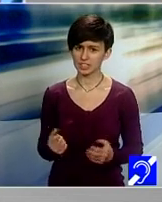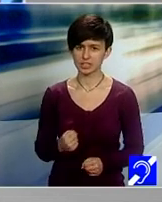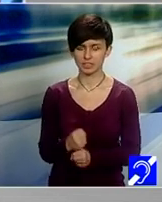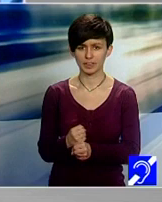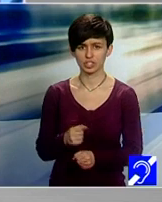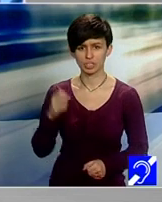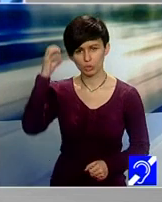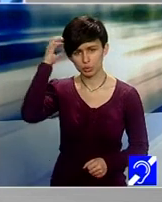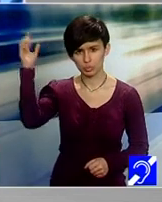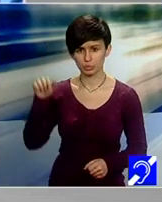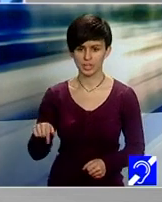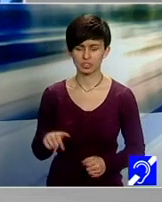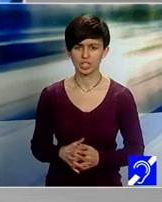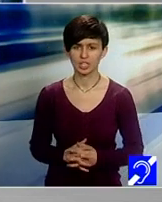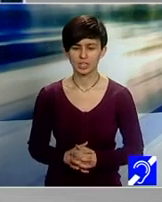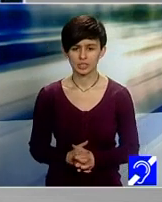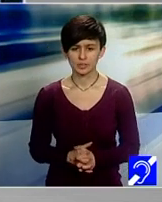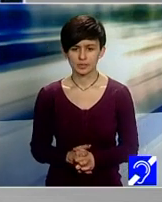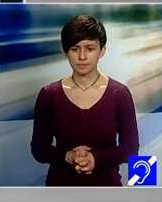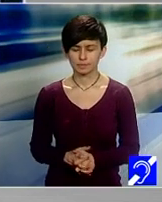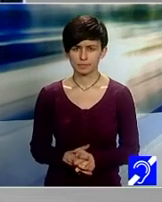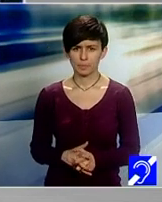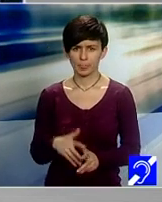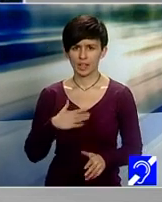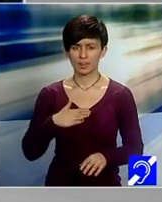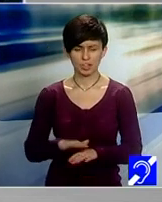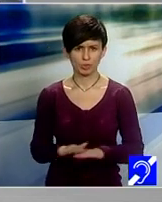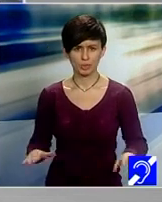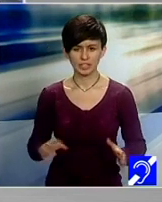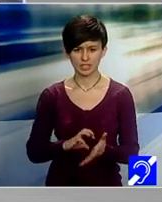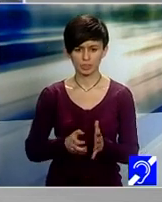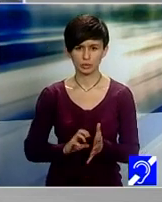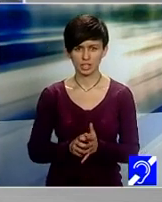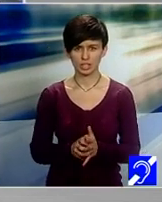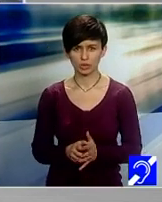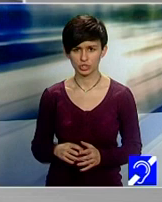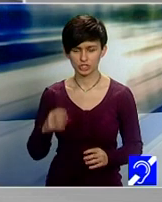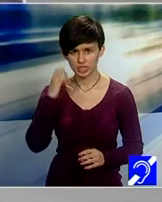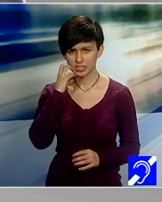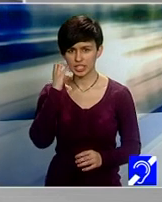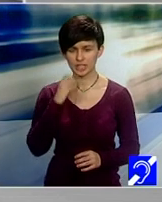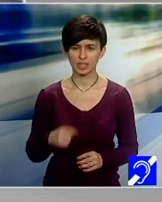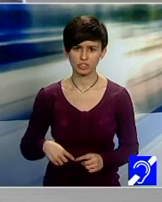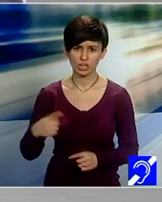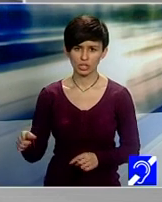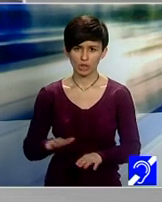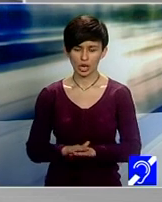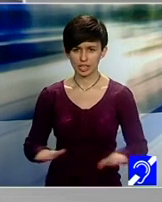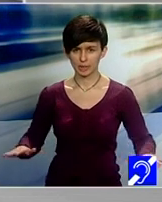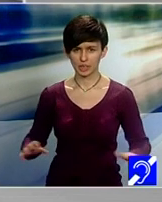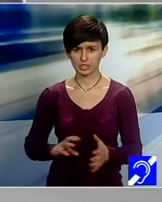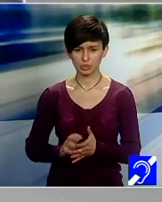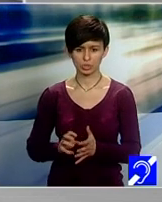de prețul final. Avem o tarabă cu roșii țărănești și una cu alte roșii. Care este diferența lor de costuri